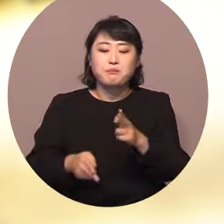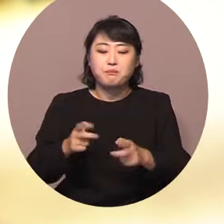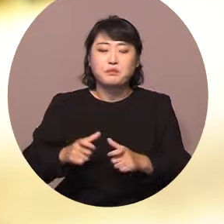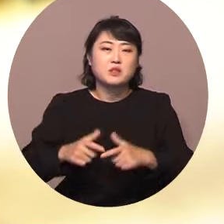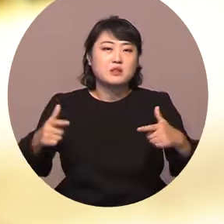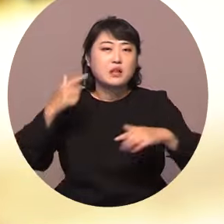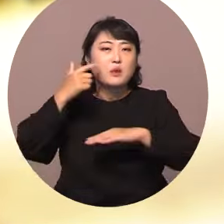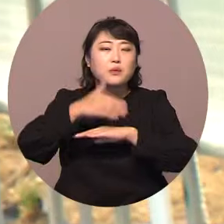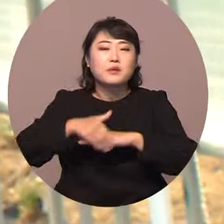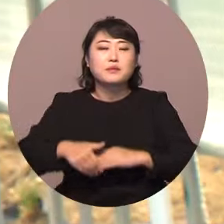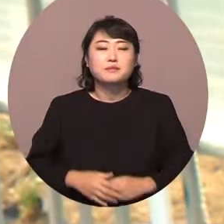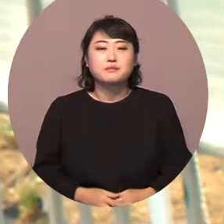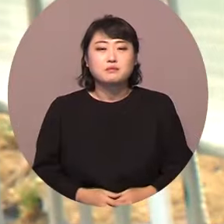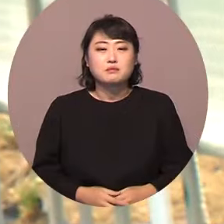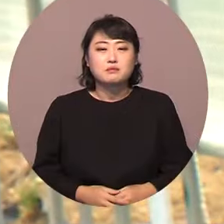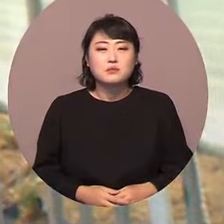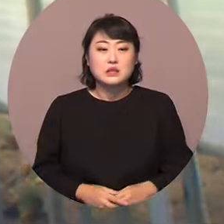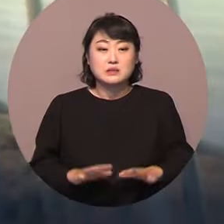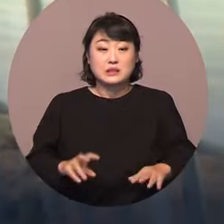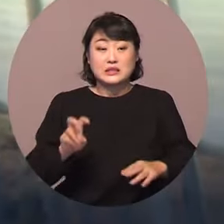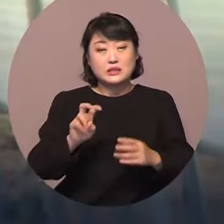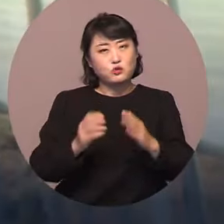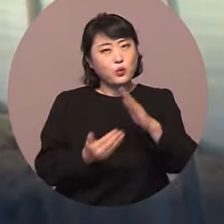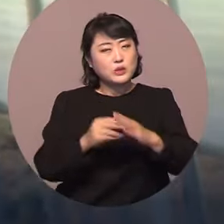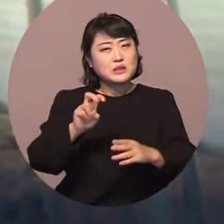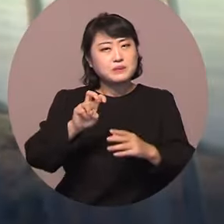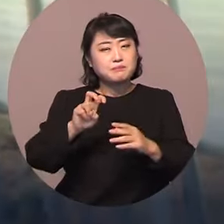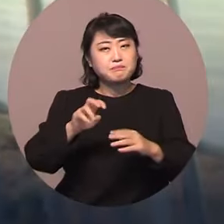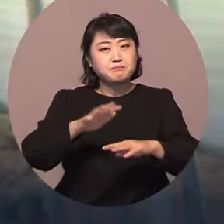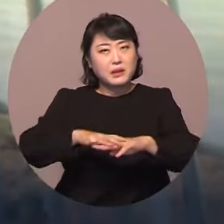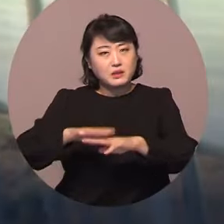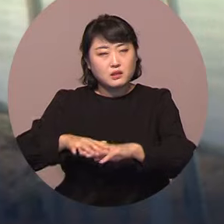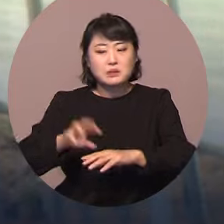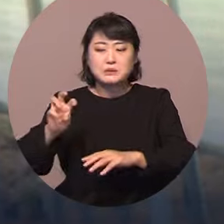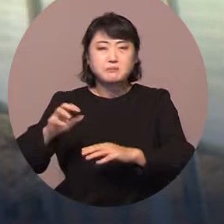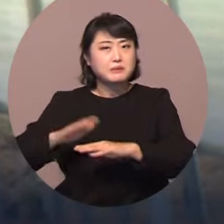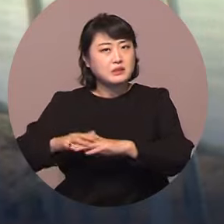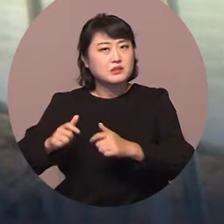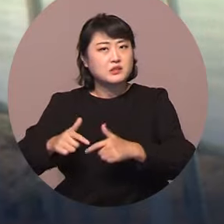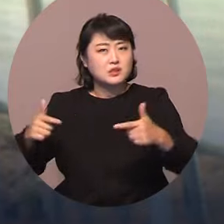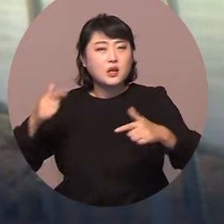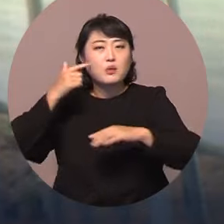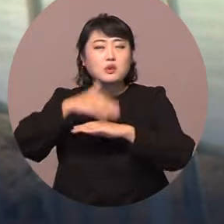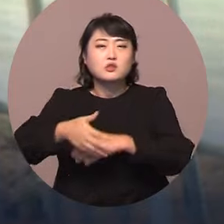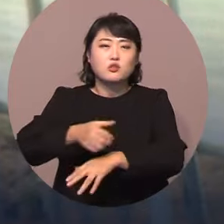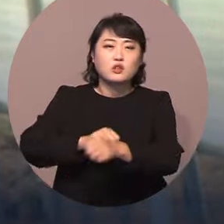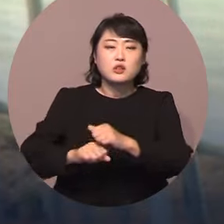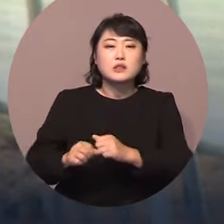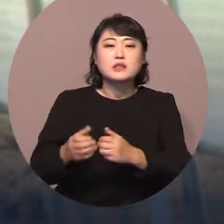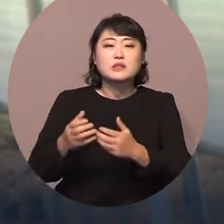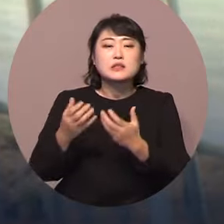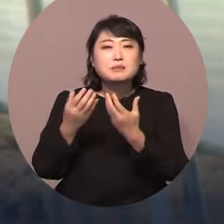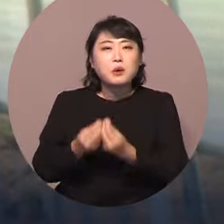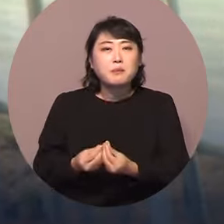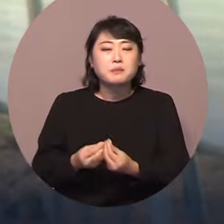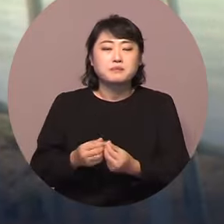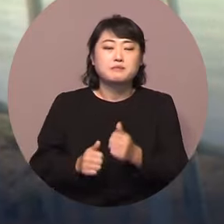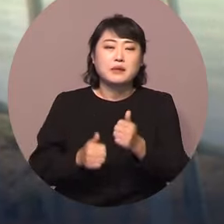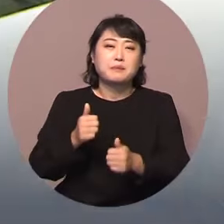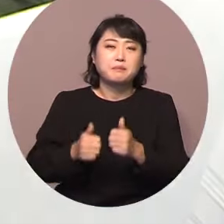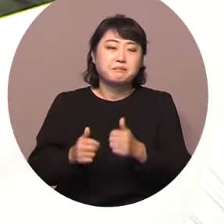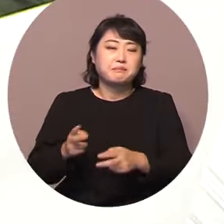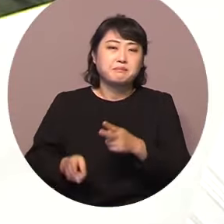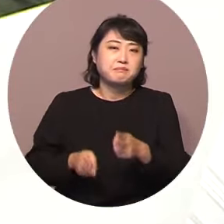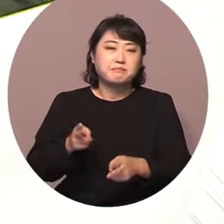계획입니다 최대 한 20 농가 그리고 나아가서 30 농가까지 확대할 수 있게끔 적극적으로 시범 사업을 확대해 나갈